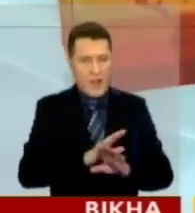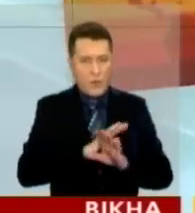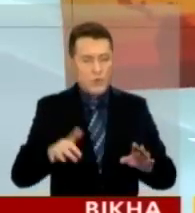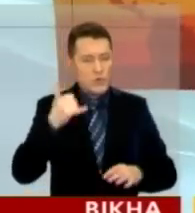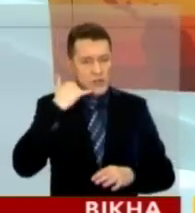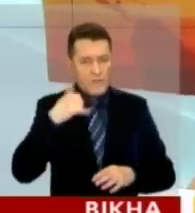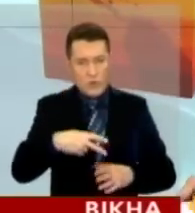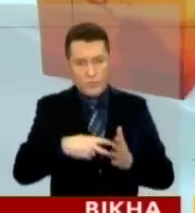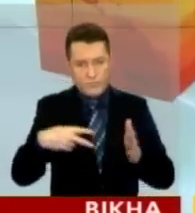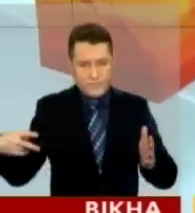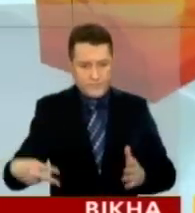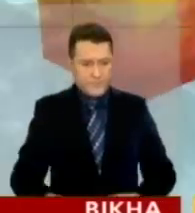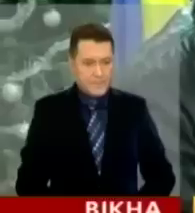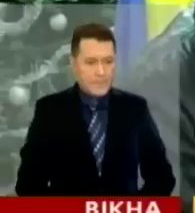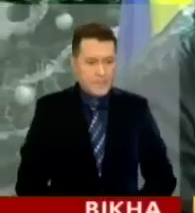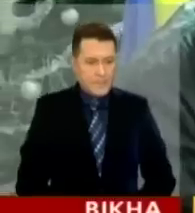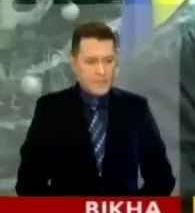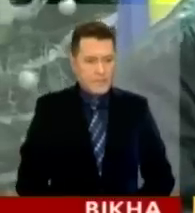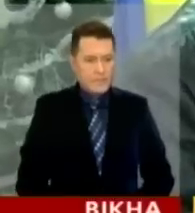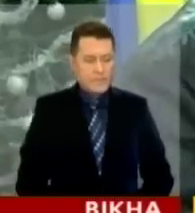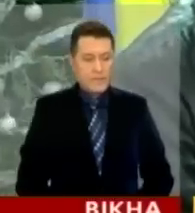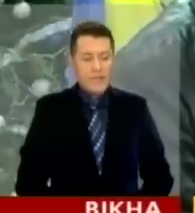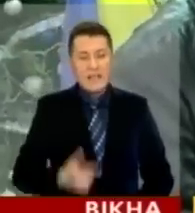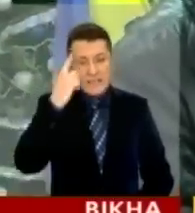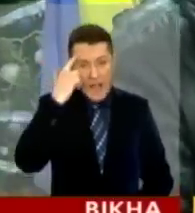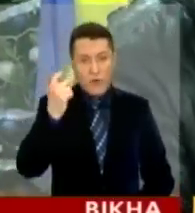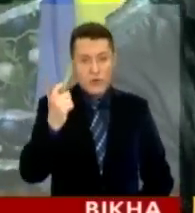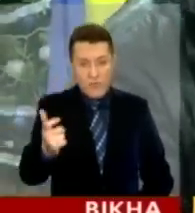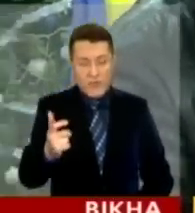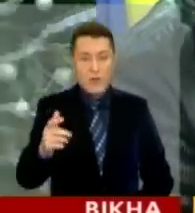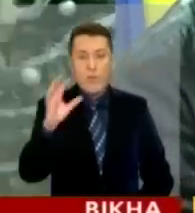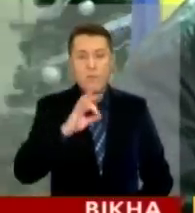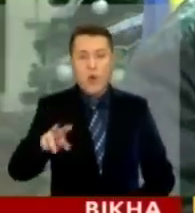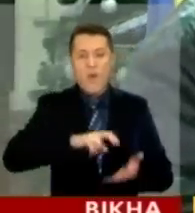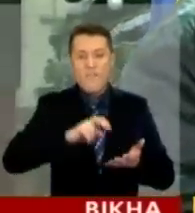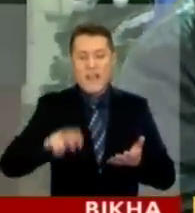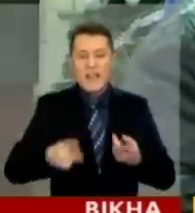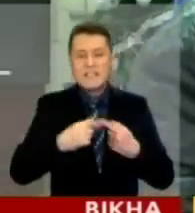телефон наразі не відповідає. Ставлю вас до відома про вихід з фракції партії